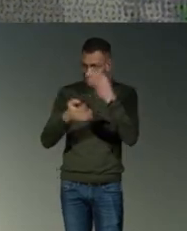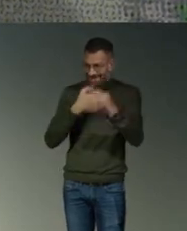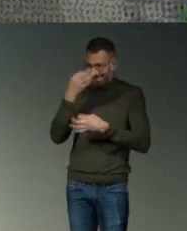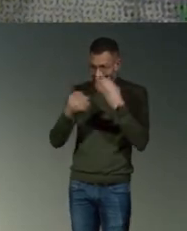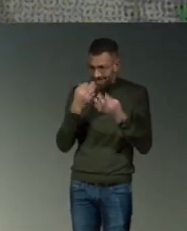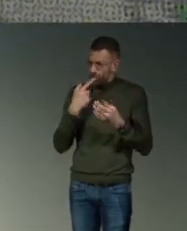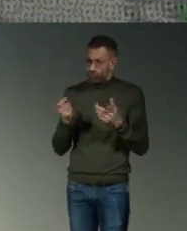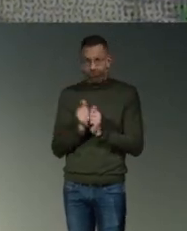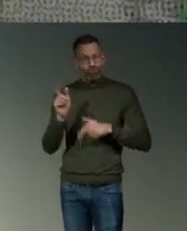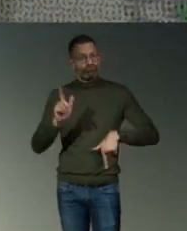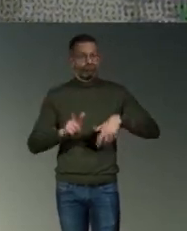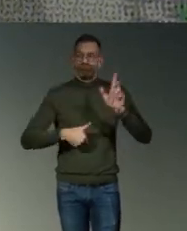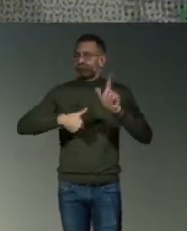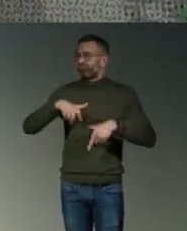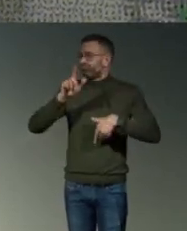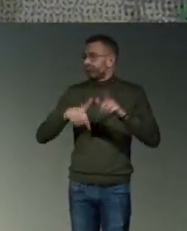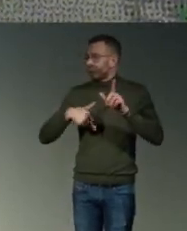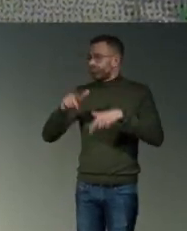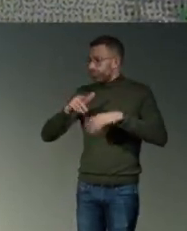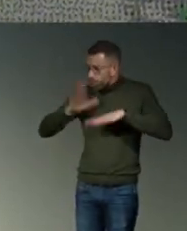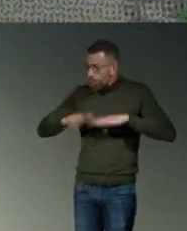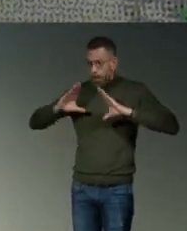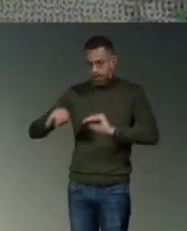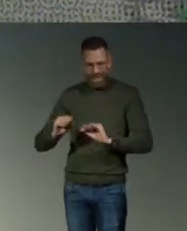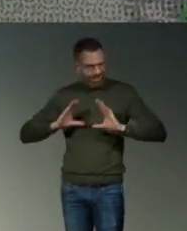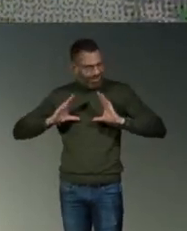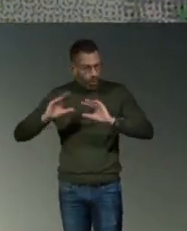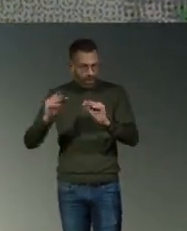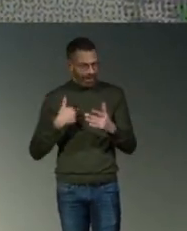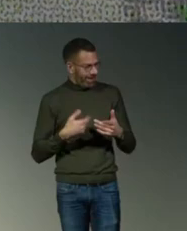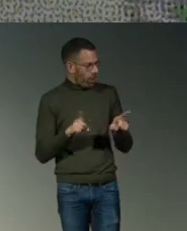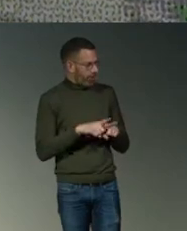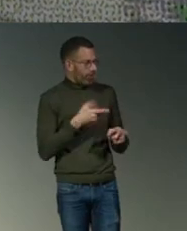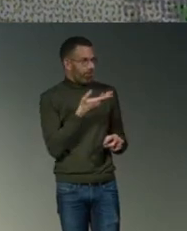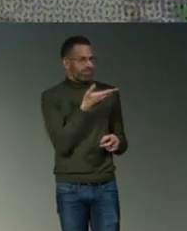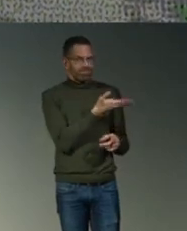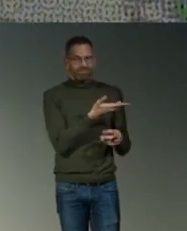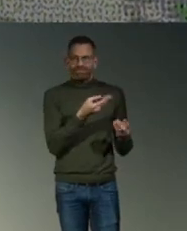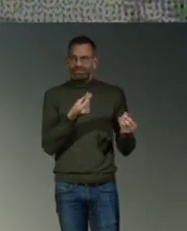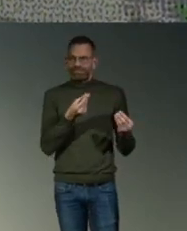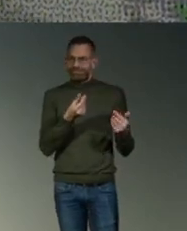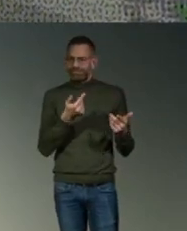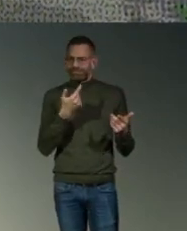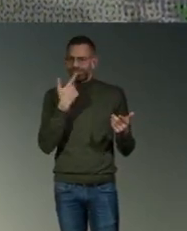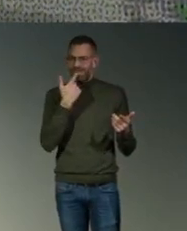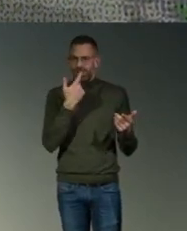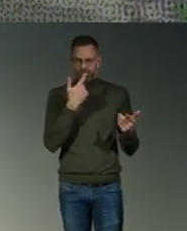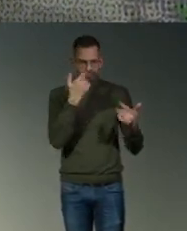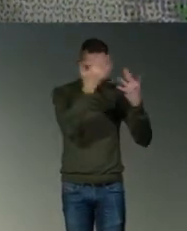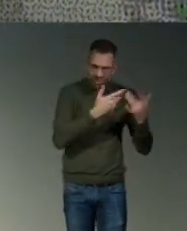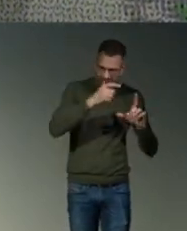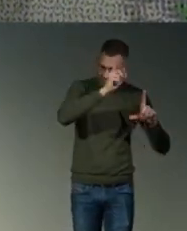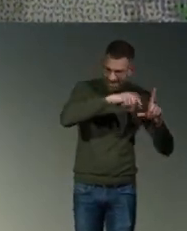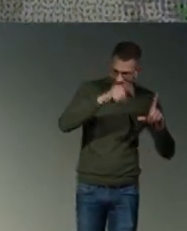en marchant, vous les donniez sur le terrain, comme si pour vous il y avait toujours je dirais une nécessité aussi de